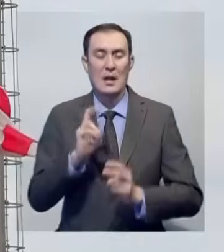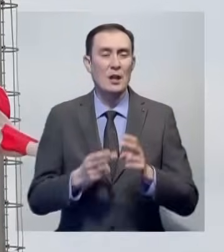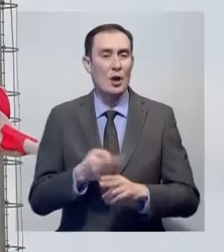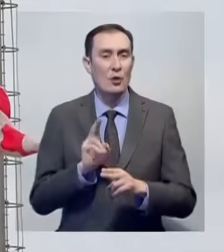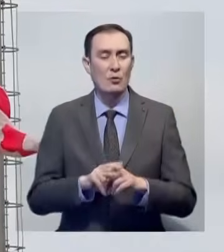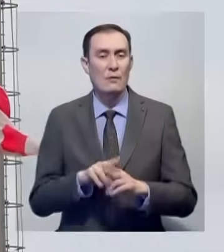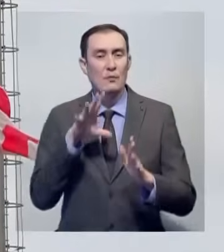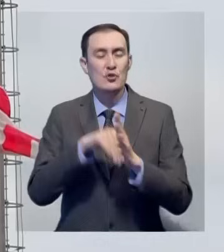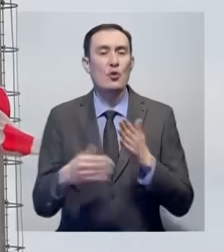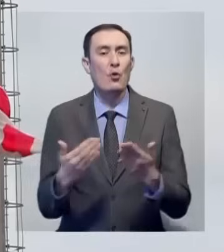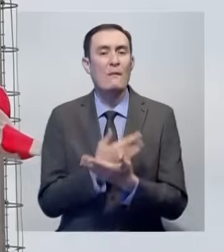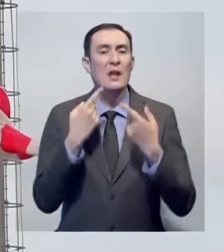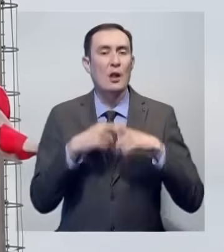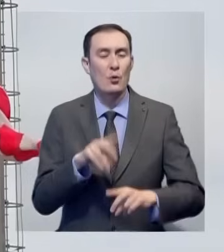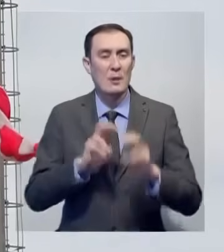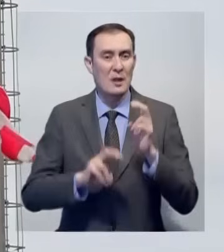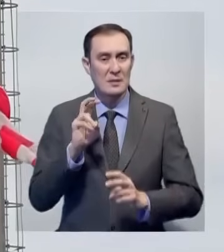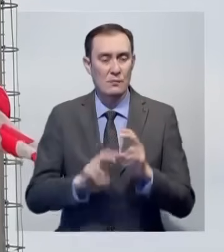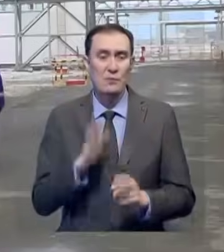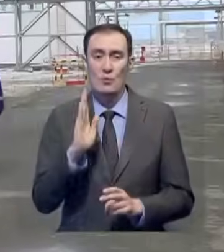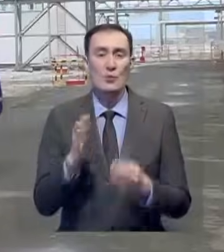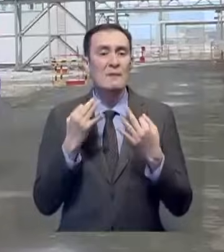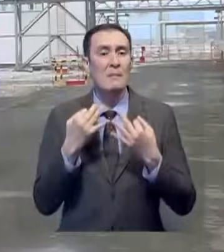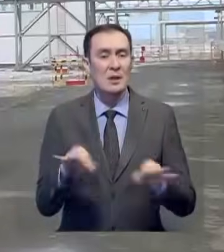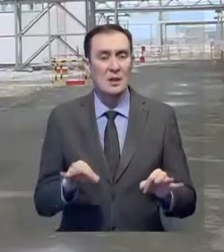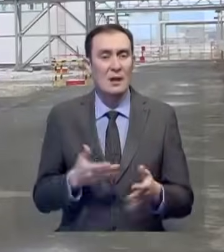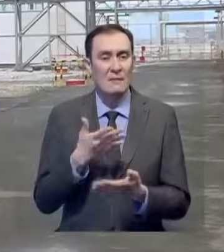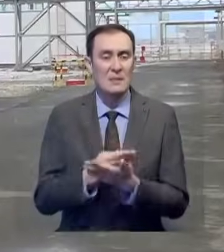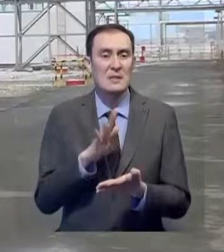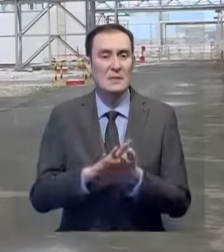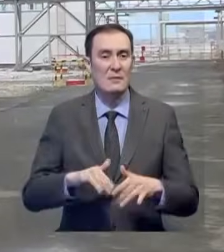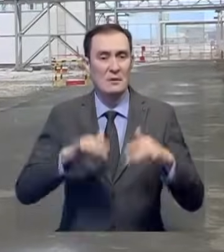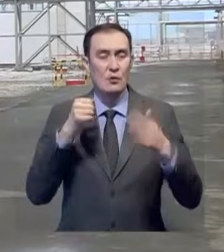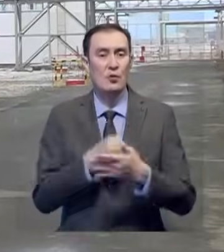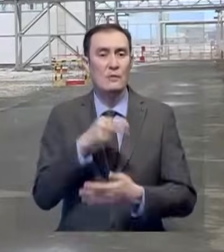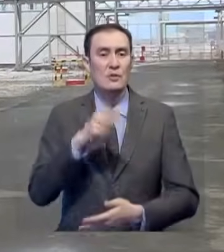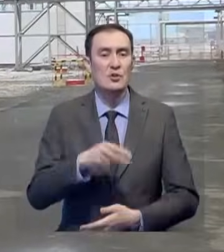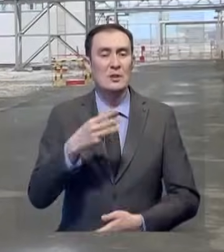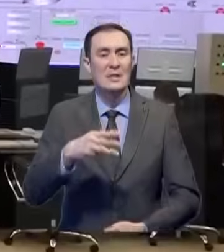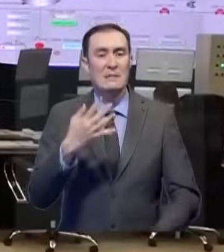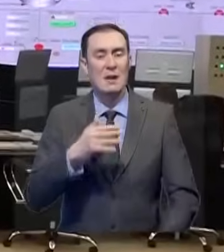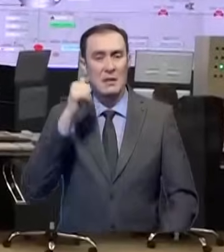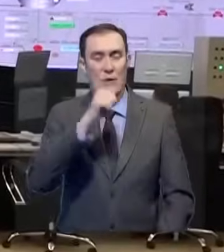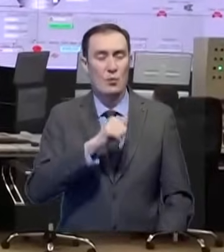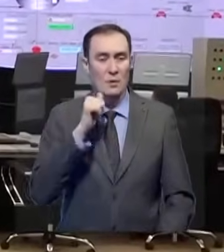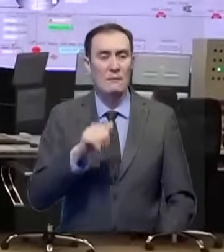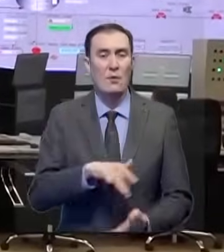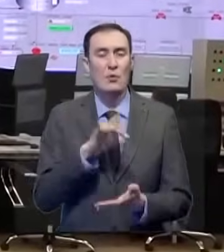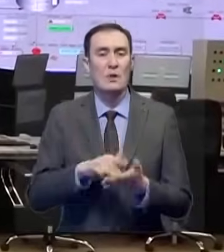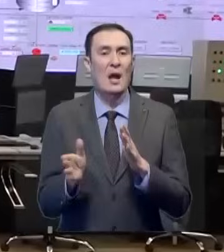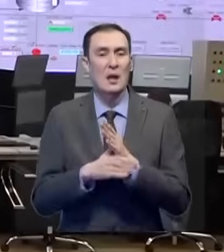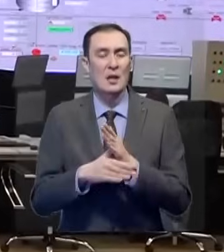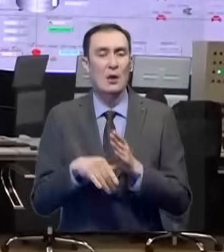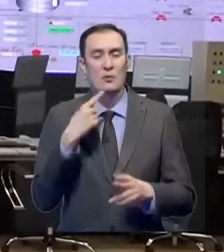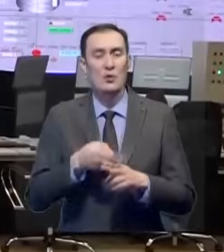которые внедряют современные технологии производства, освобождаются от выплат за эмиссии до 2035 года. В Атырау, по словам